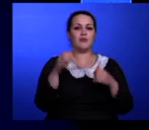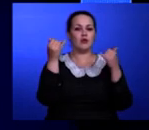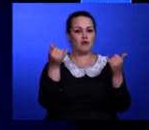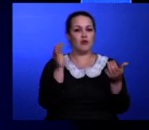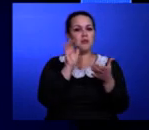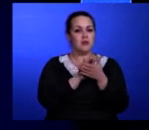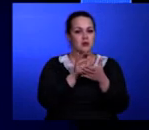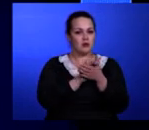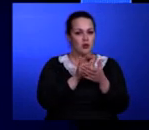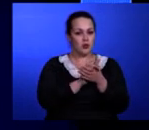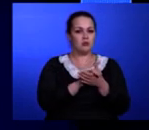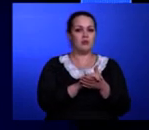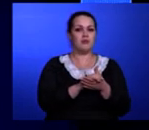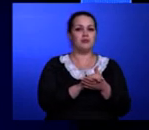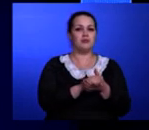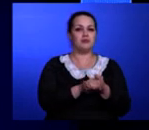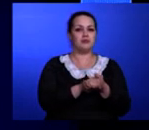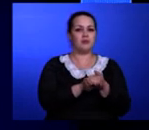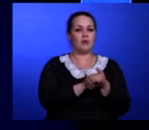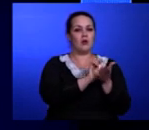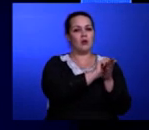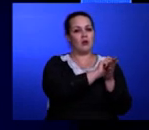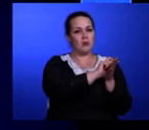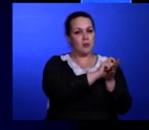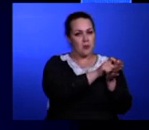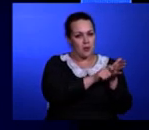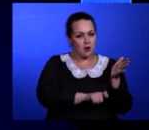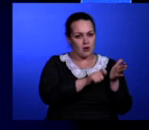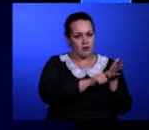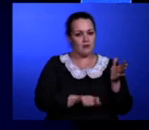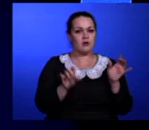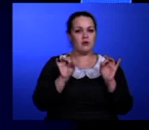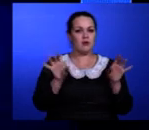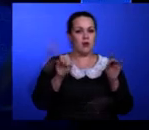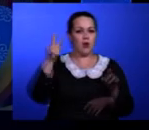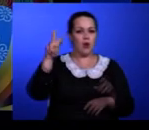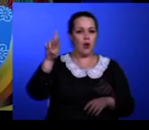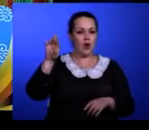с произведением хамида кулли ма летчики